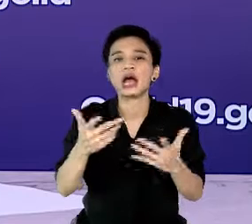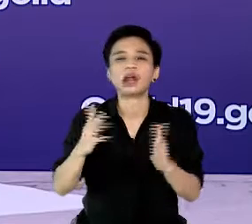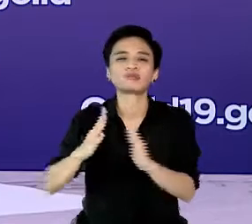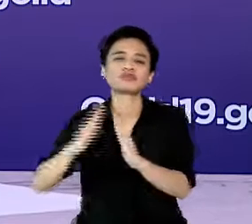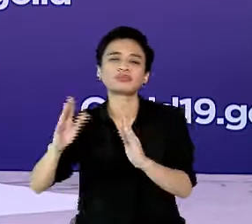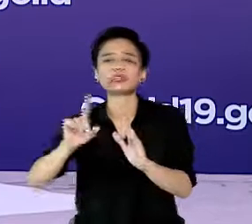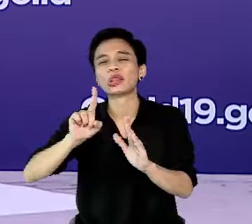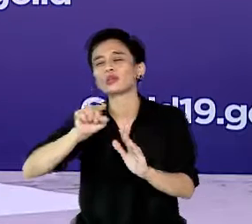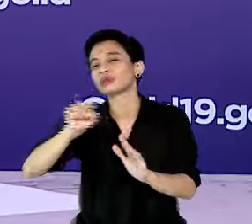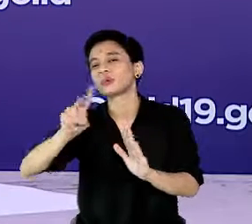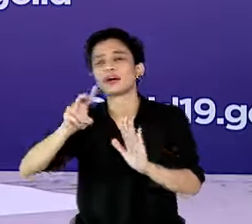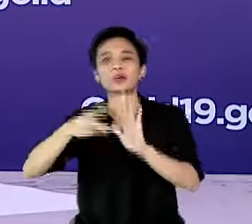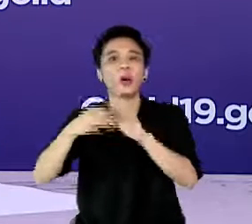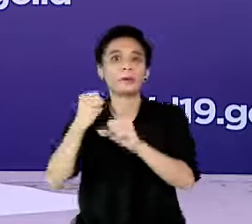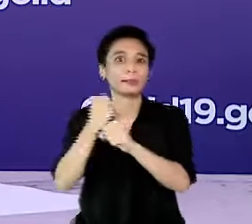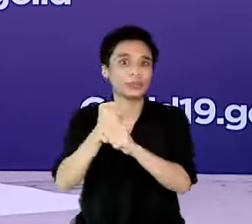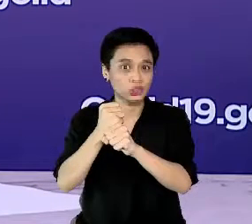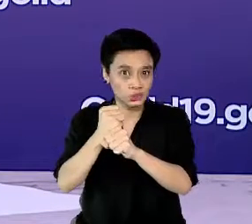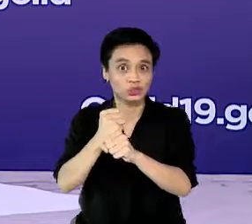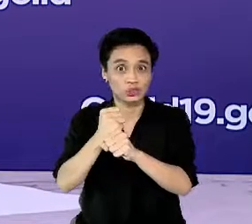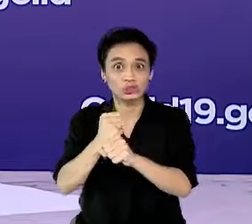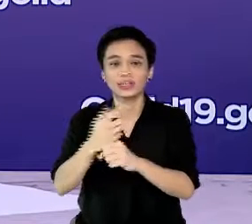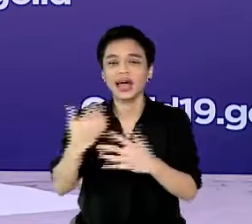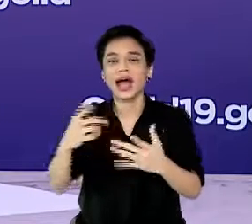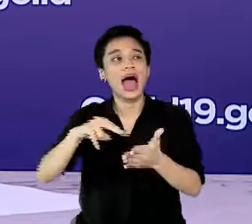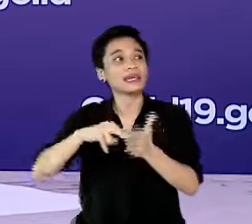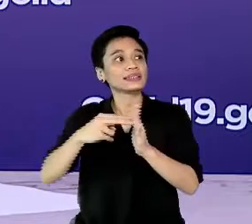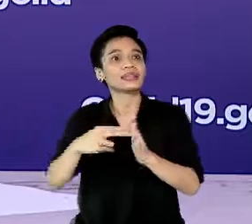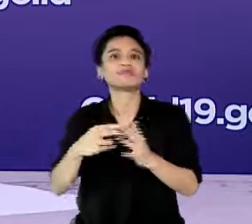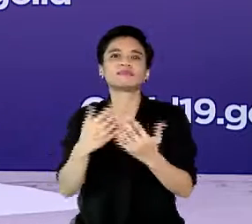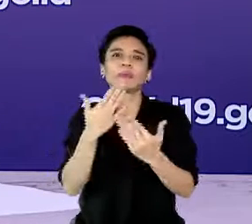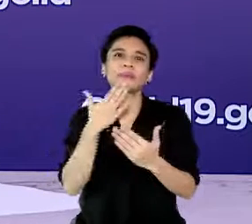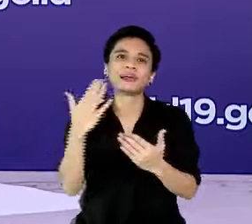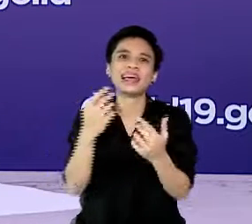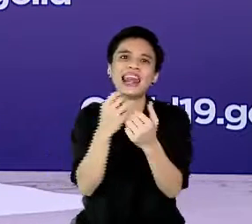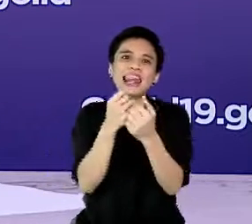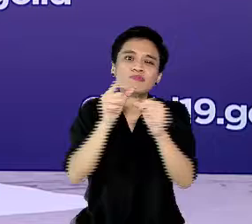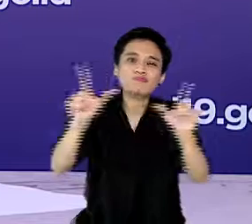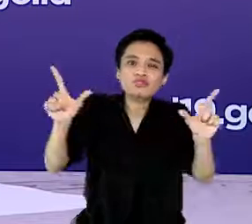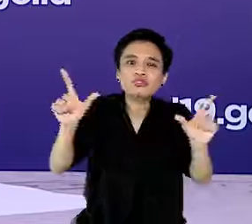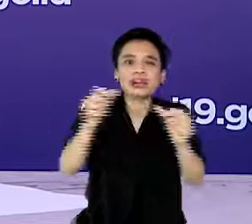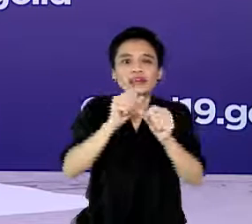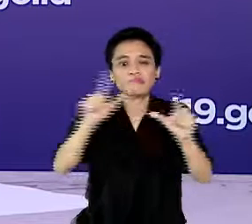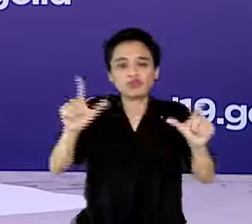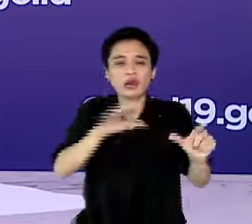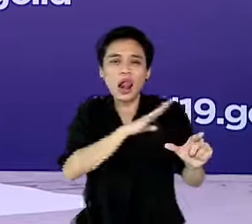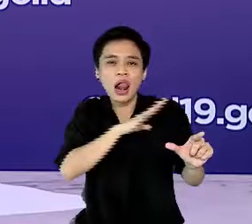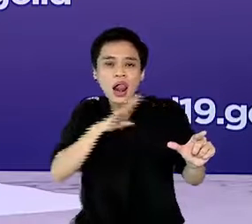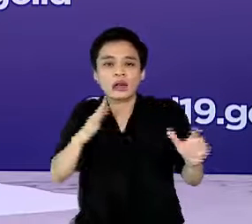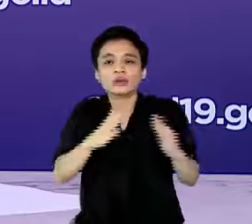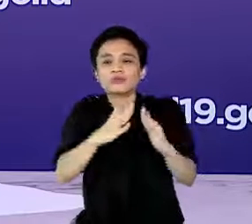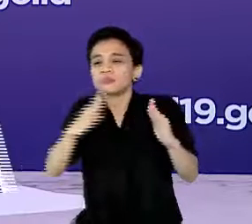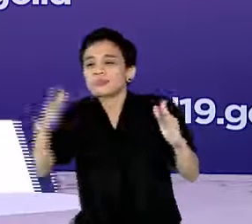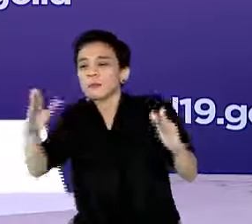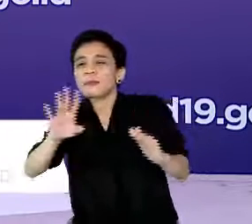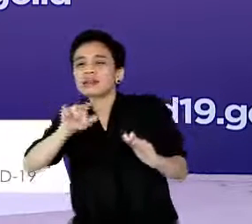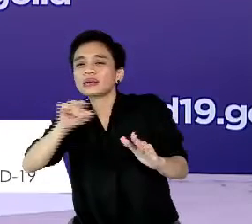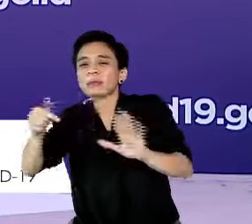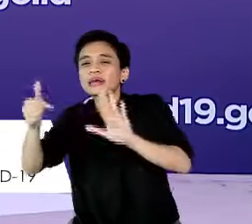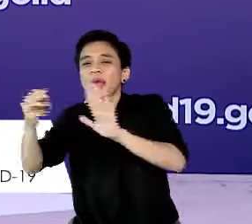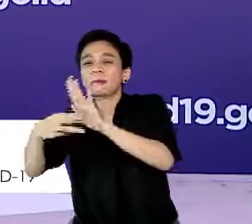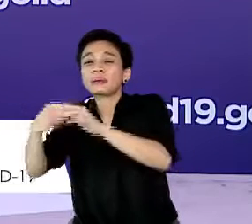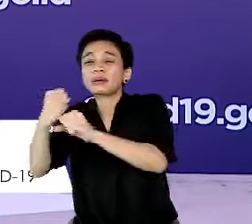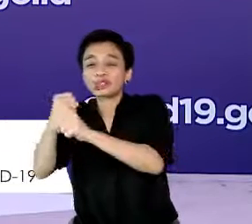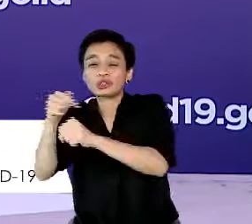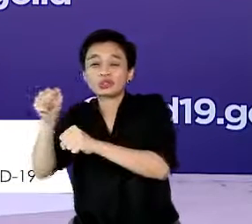minggu dampak dari suatu periode libur panjang biasanya terjadi 4-6 Minggu lamanya namun dengan adanya